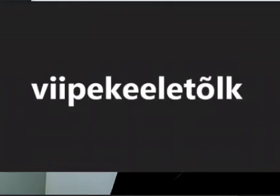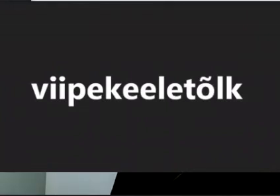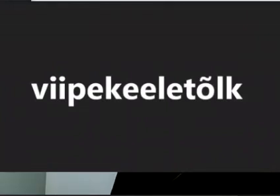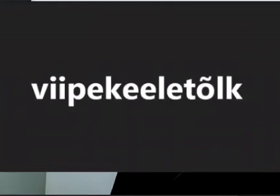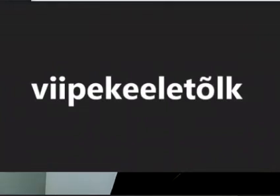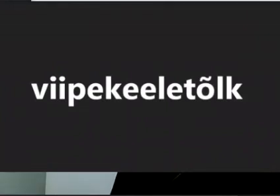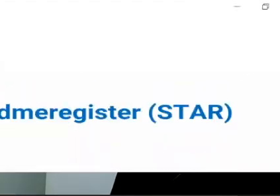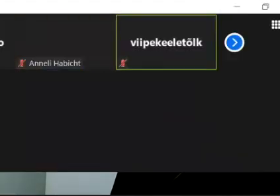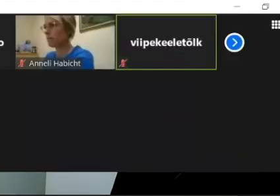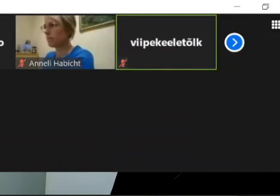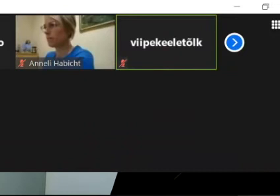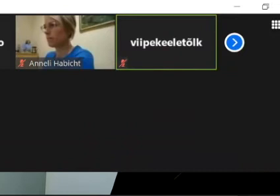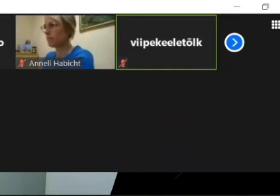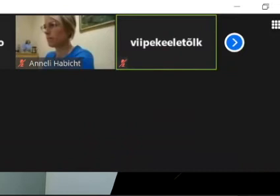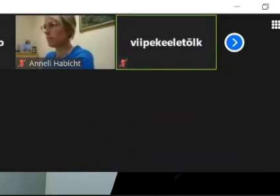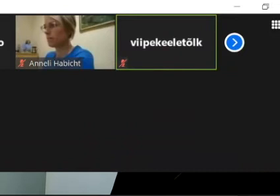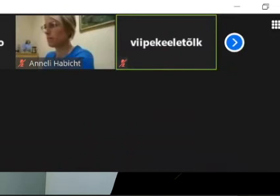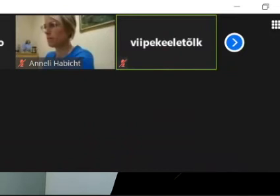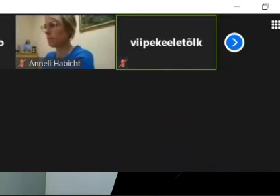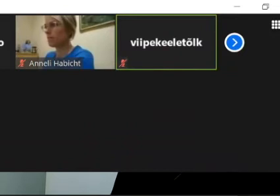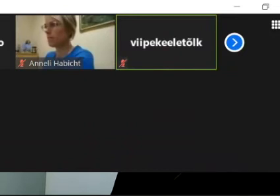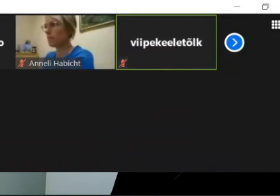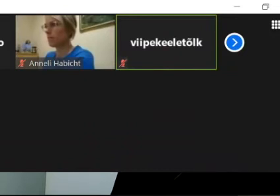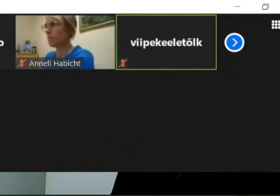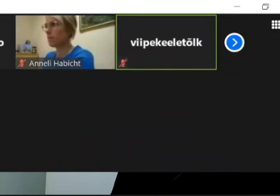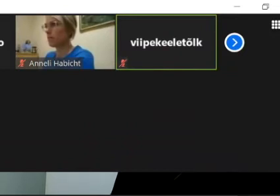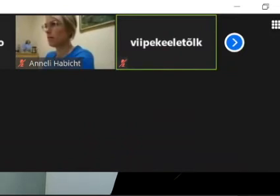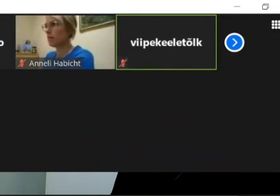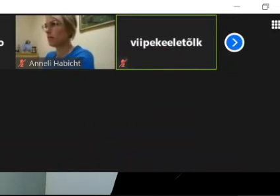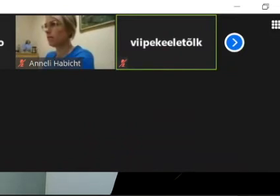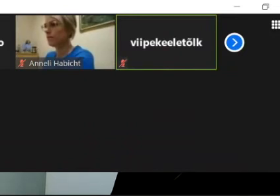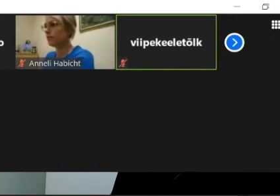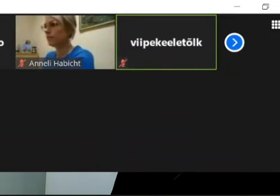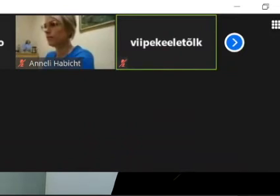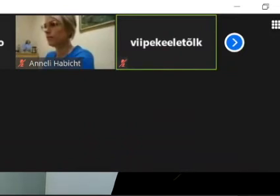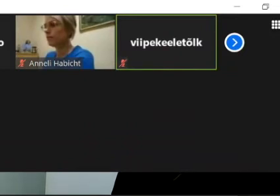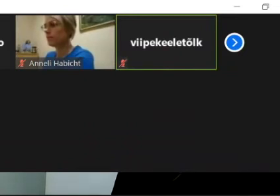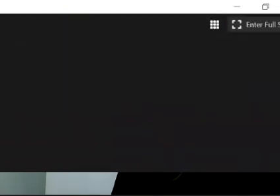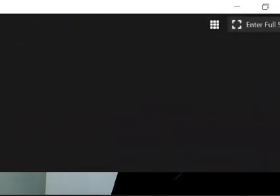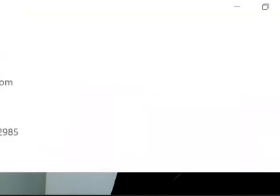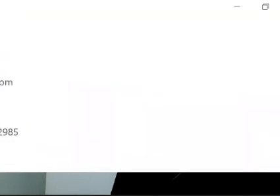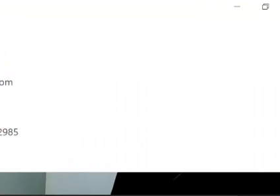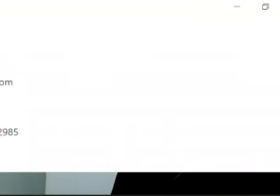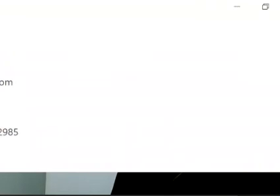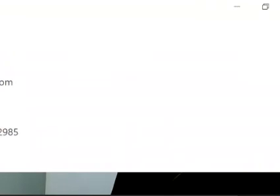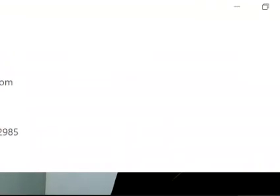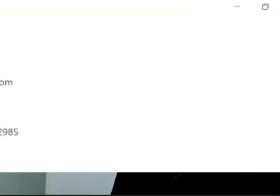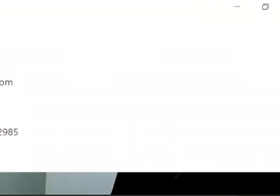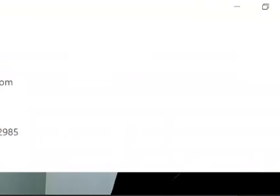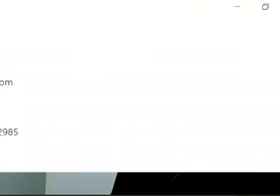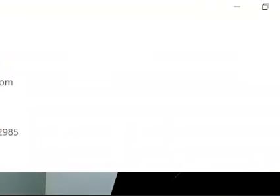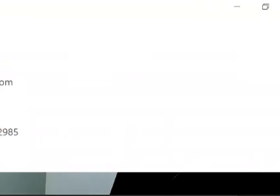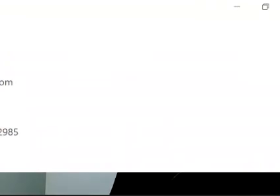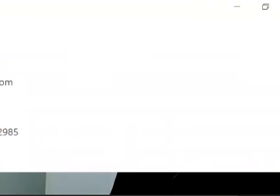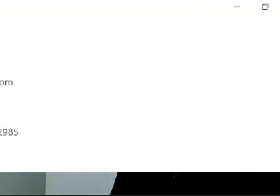teatavasti ka üks instants on PPA, kus need andmeid kokku tulevad, et